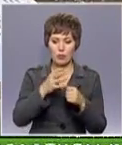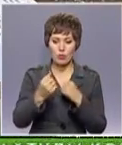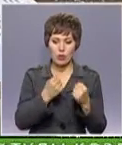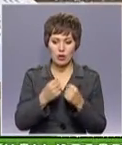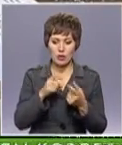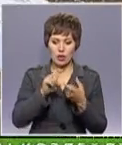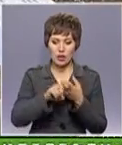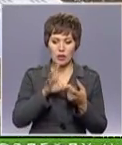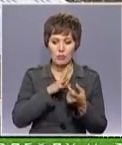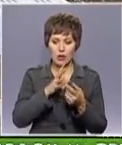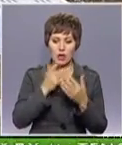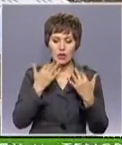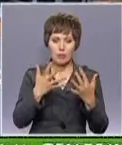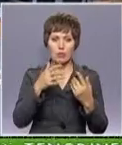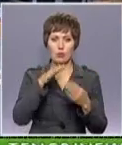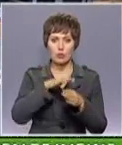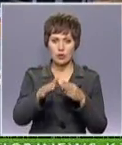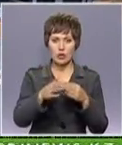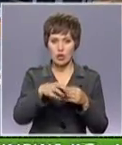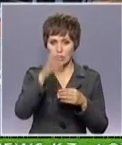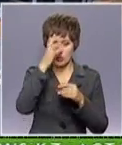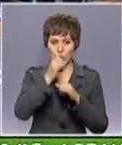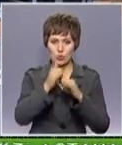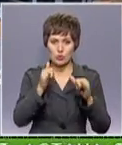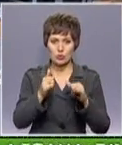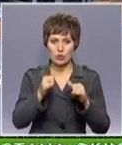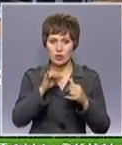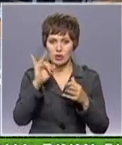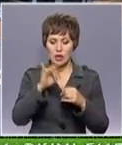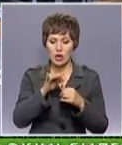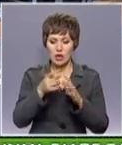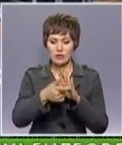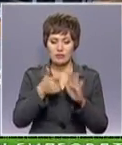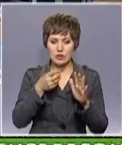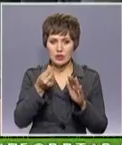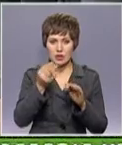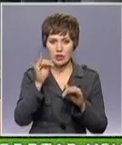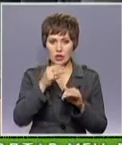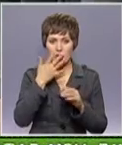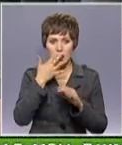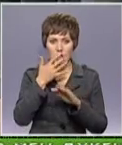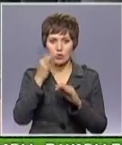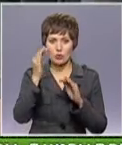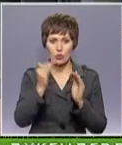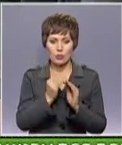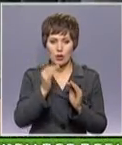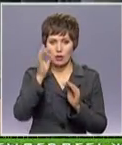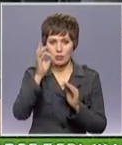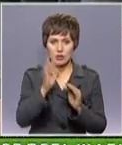оның талаптарын орындау елдің өсуін қамтамасыз етпек. Инвестиция тартумен қатар шетелден төмен пайызбен